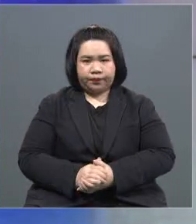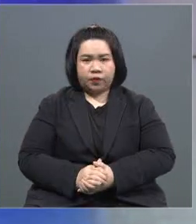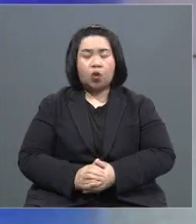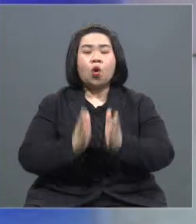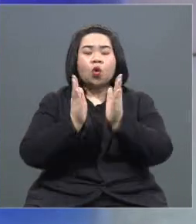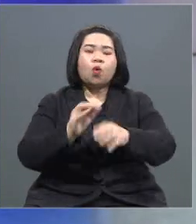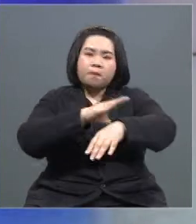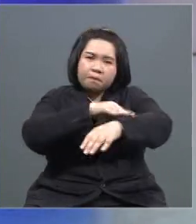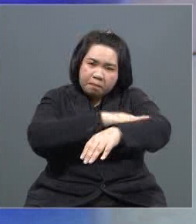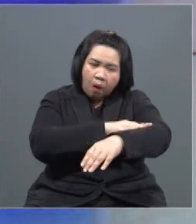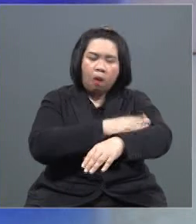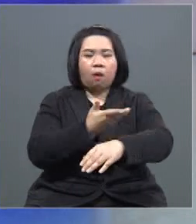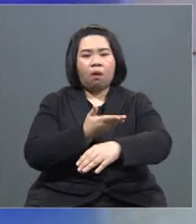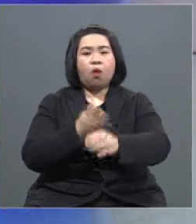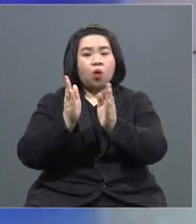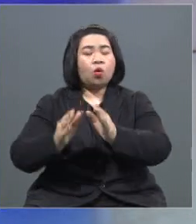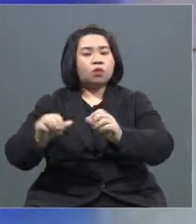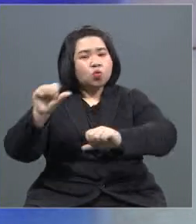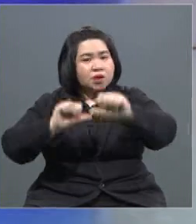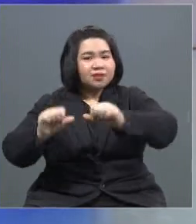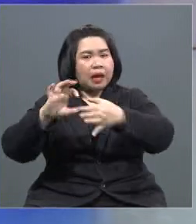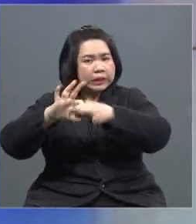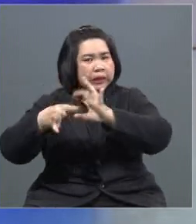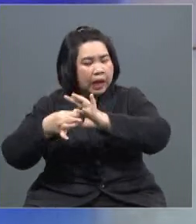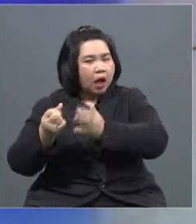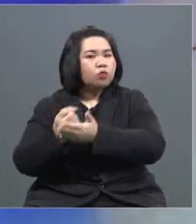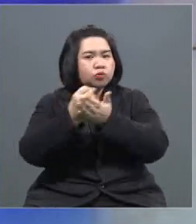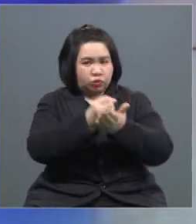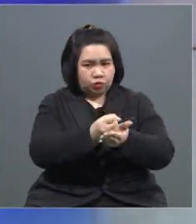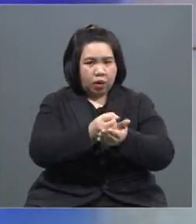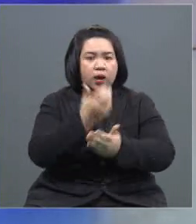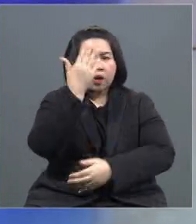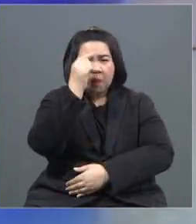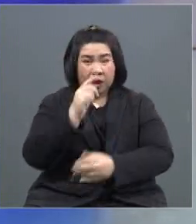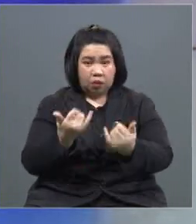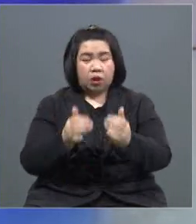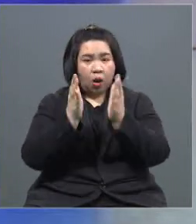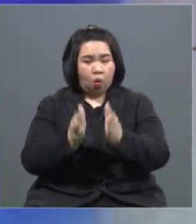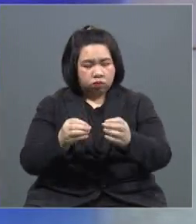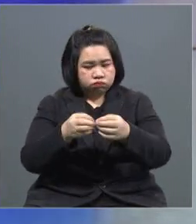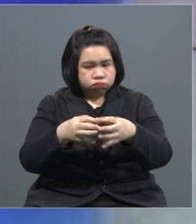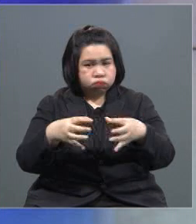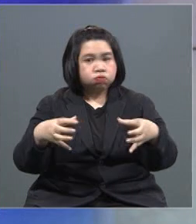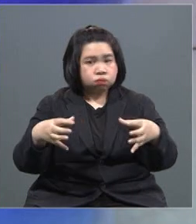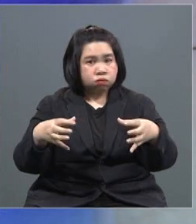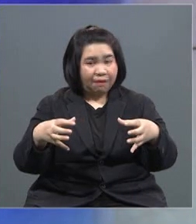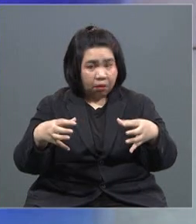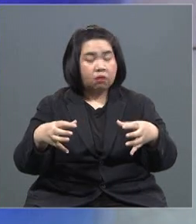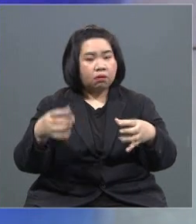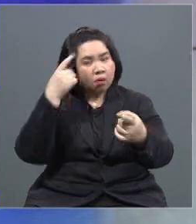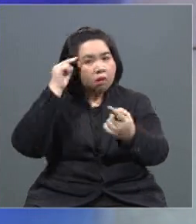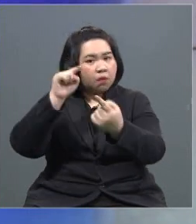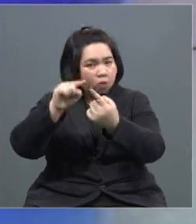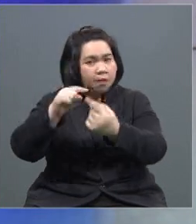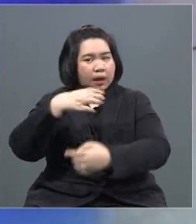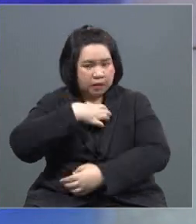าพหรือนักวิทยาศาสตร์การกีฬาที่จะต้องเข้ามาช่วยกันดูช่วยกันเสริมเพราะว่านักกีฬาของเราตอนนี้ก็เยอะขึ้นแล้วก็มีเป้าหมายกันเยอะ